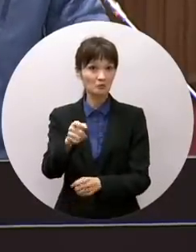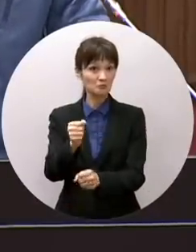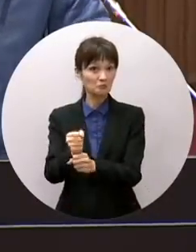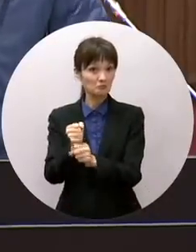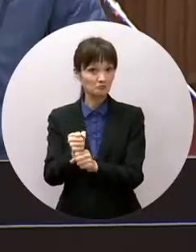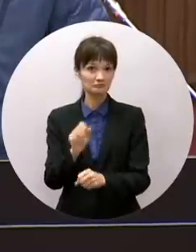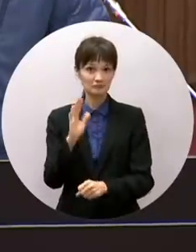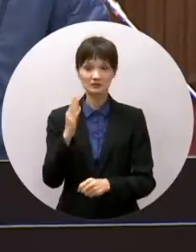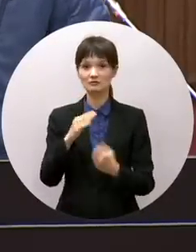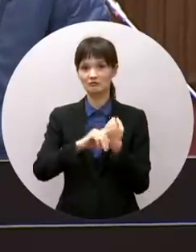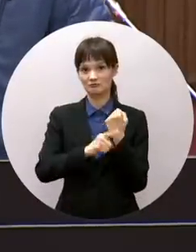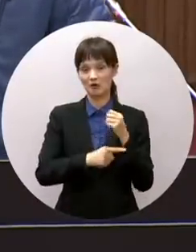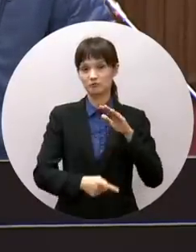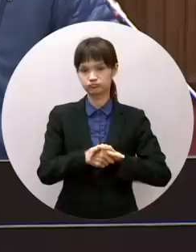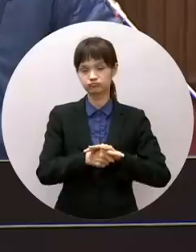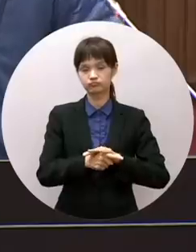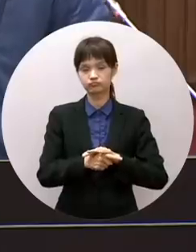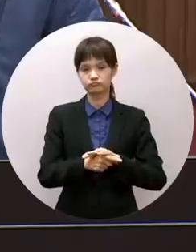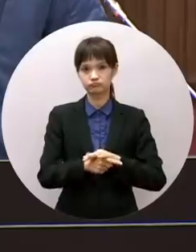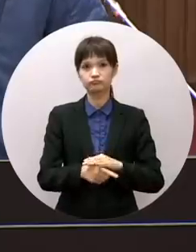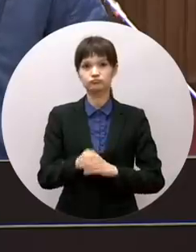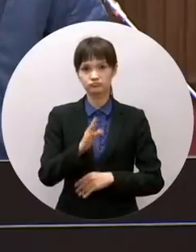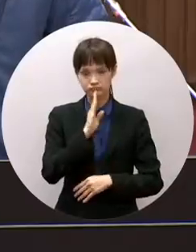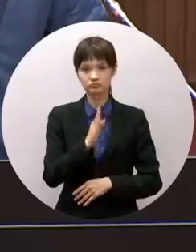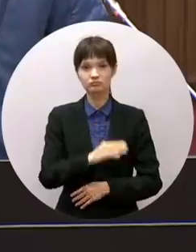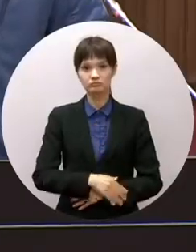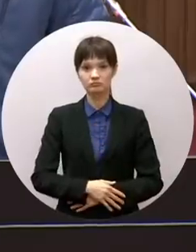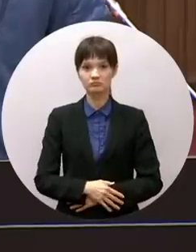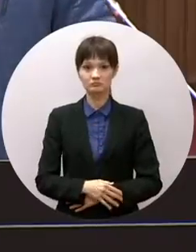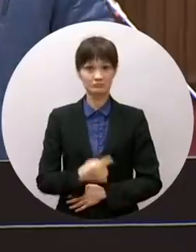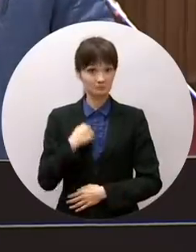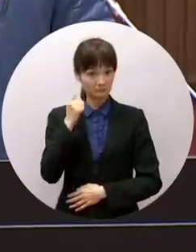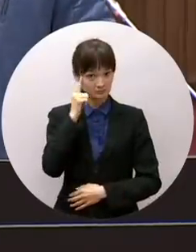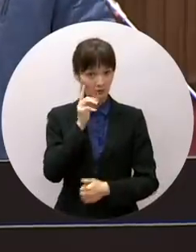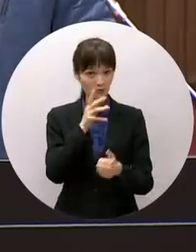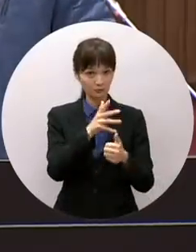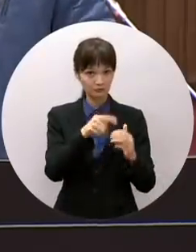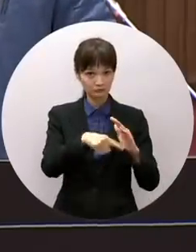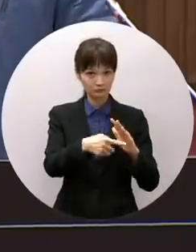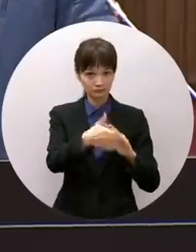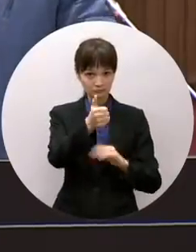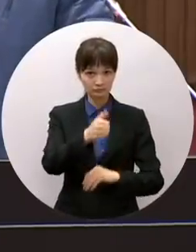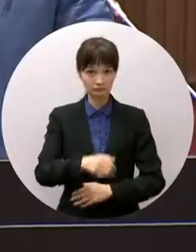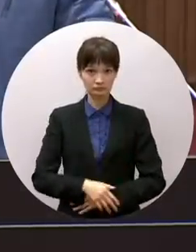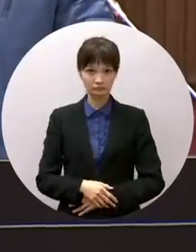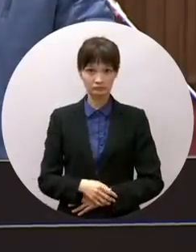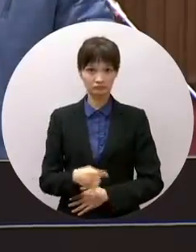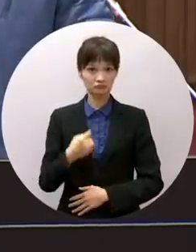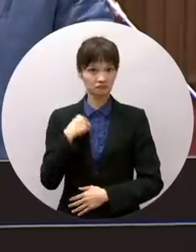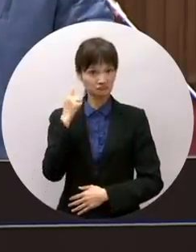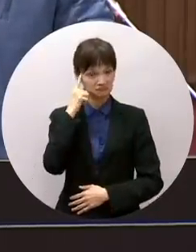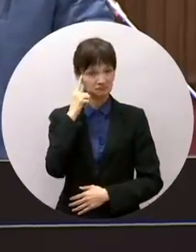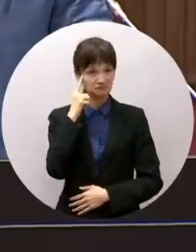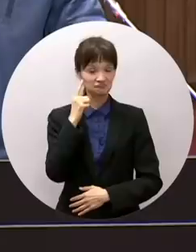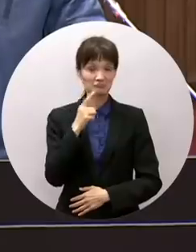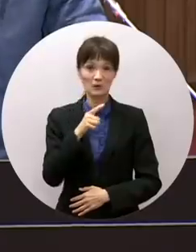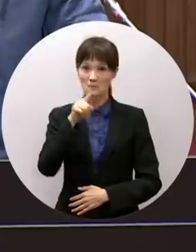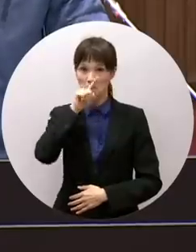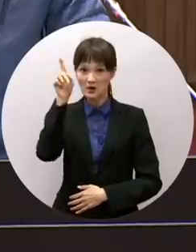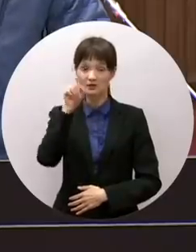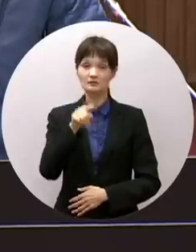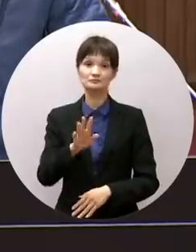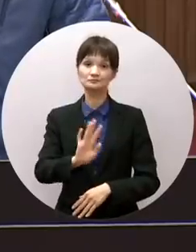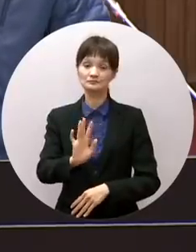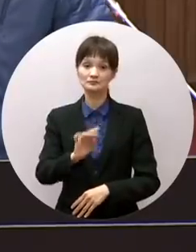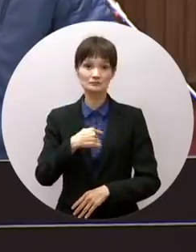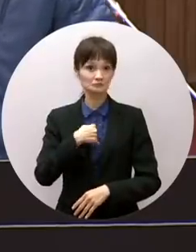违法就是违法。我要请教院长，就我个人看法，我也不会把你丢到监察院去调查。我要请